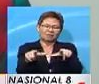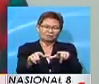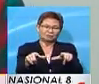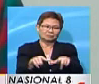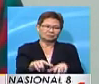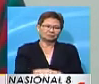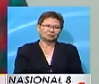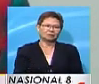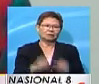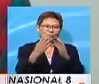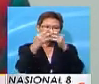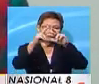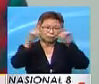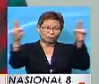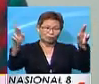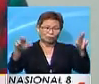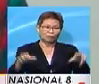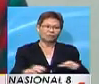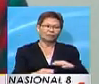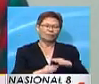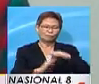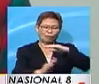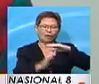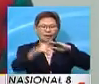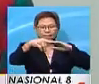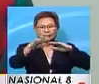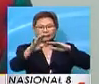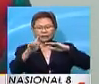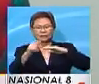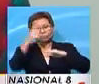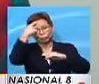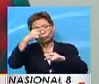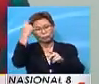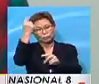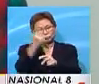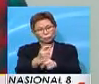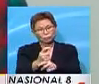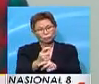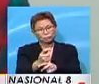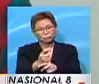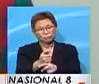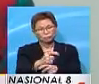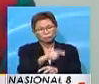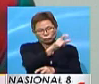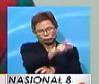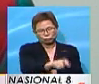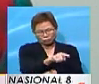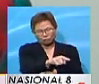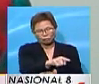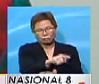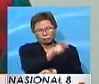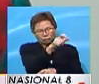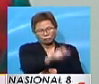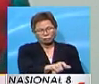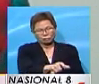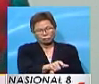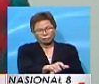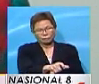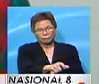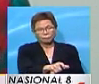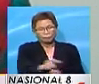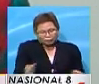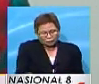pengurusan pihak manandar Raya di bawah PBT untuk menentukan orang-orang ini kita juga nak beri